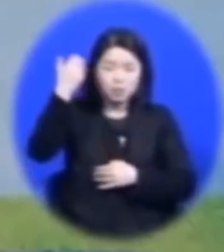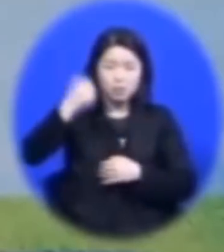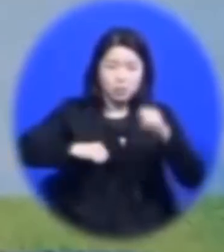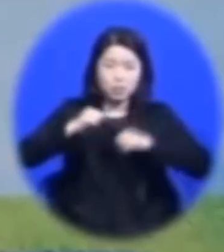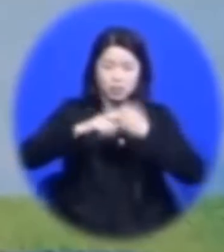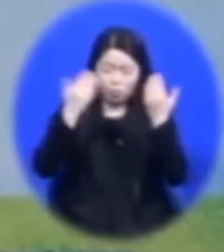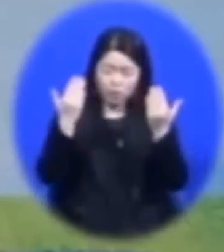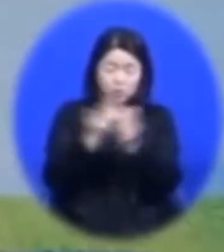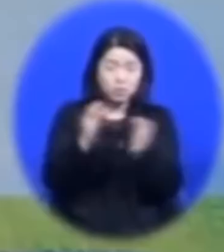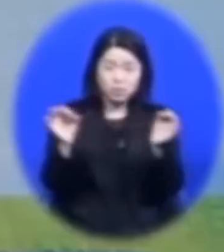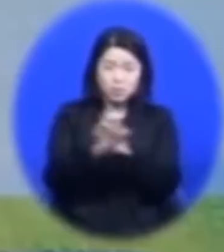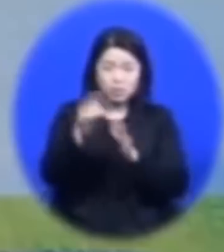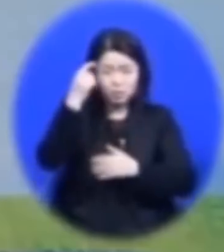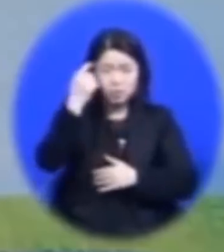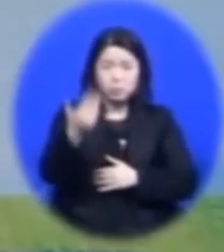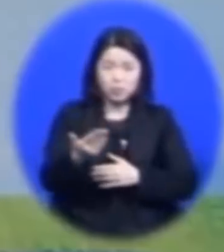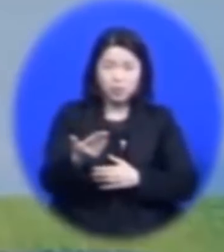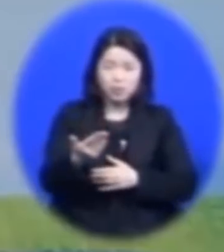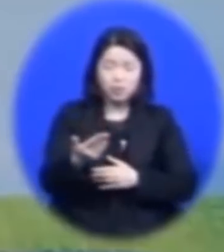씁니까